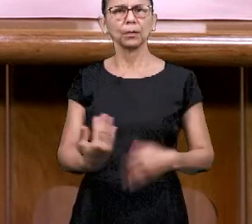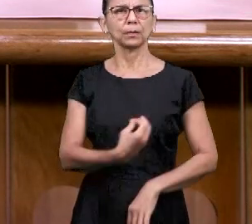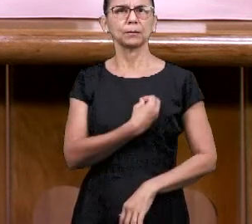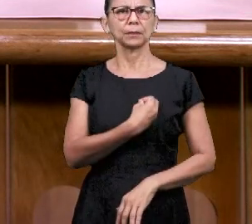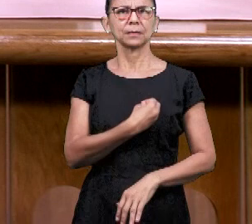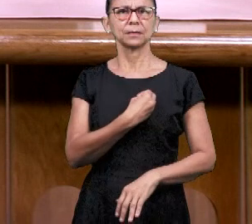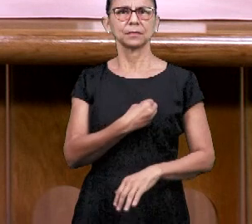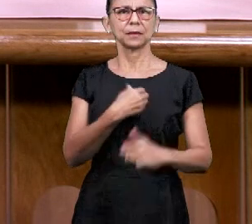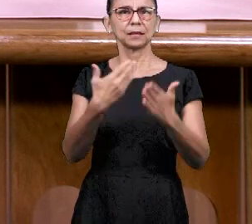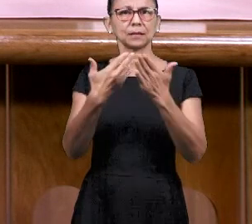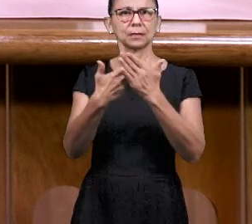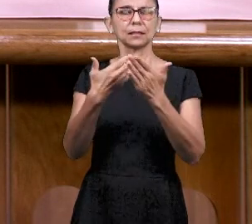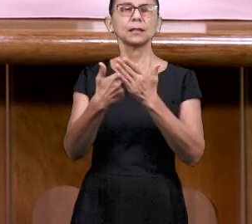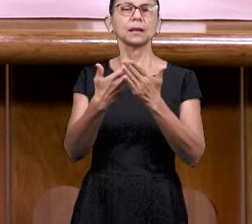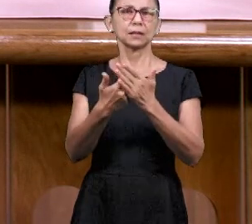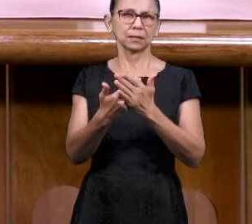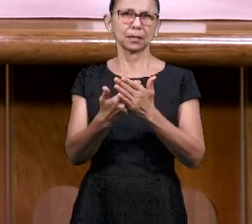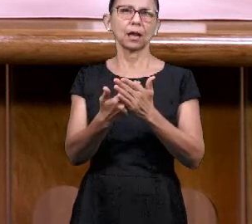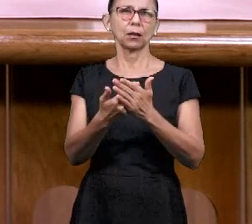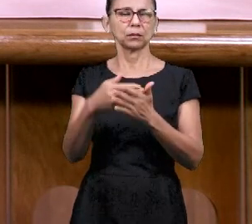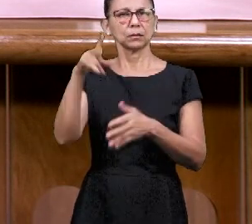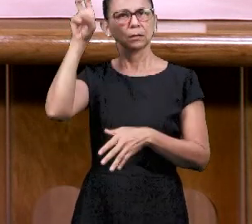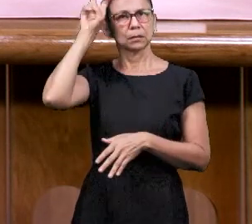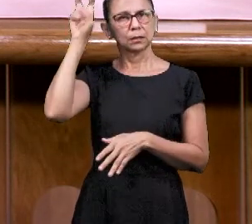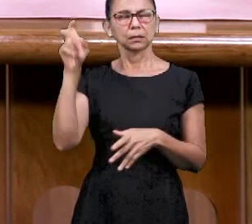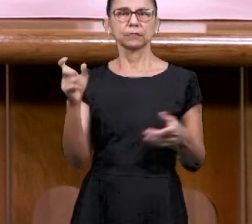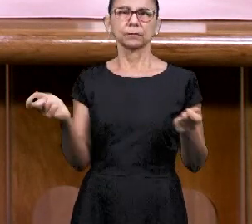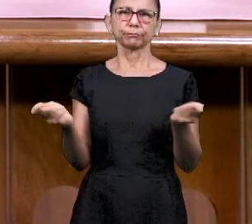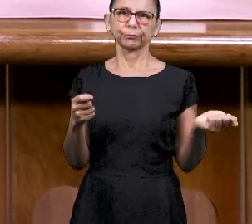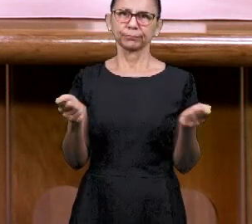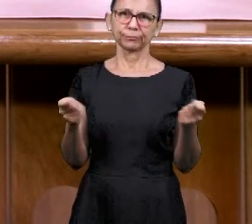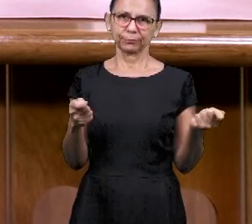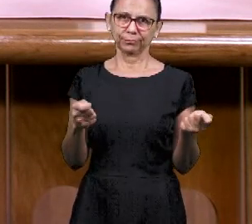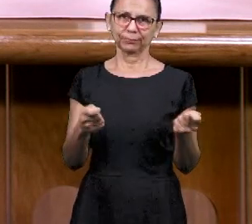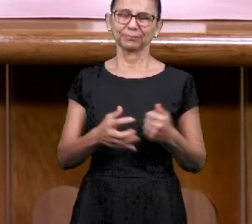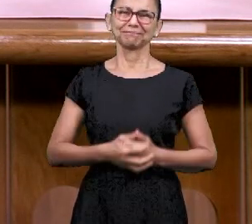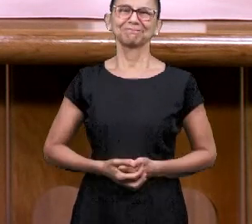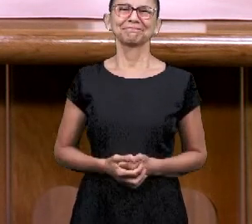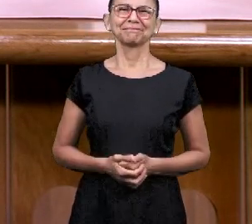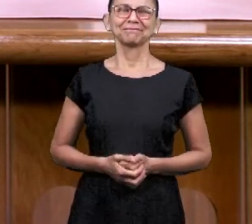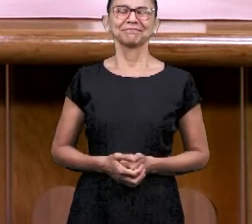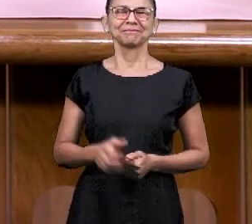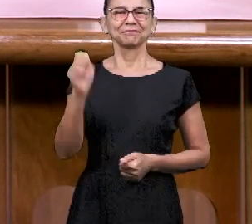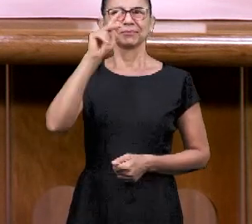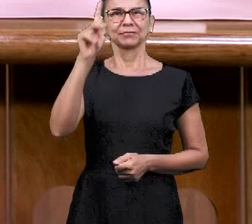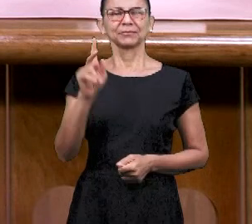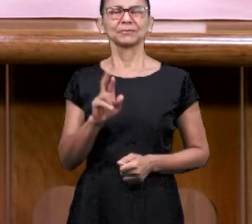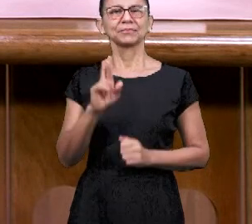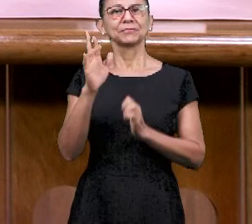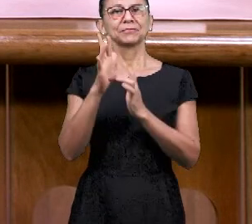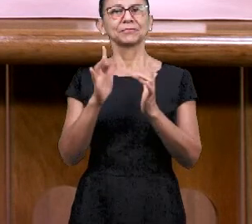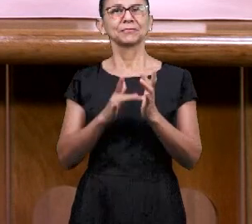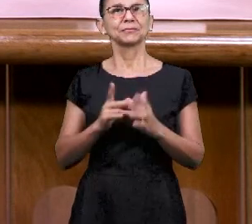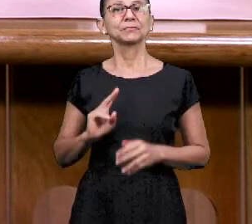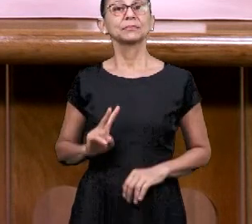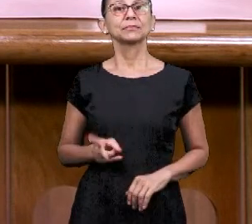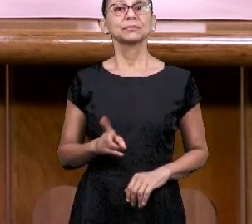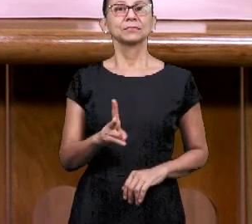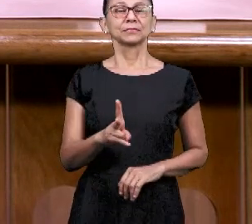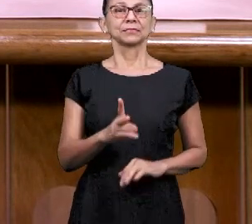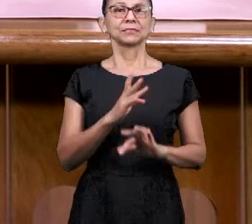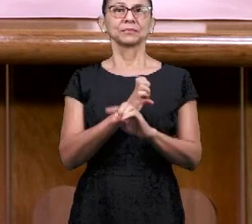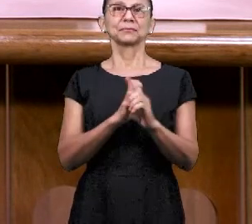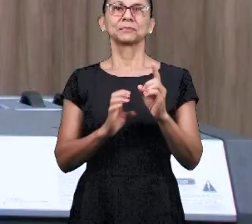Nous voulons faire une invitation maintenant, afin que les professeurs et aussi les pasteurs entrent en contact avec les enfants intermédiaires et